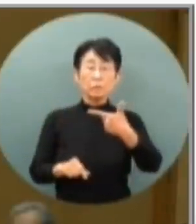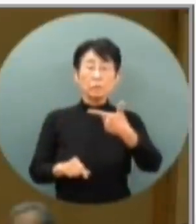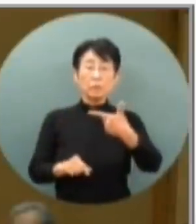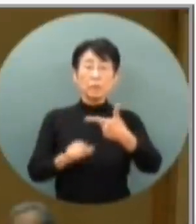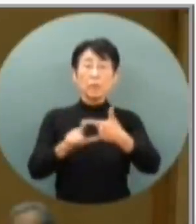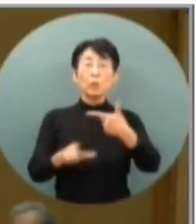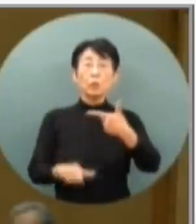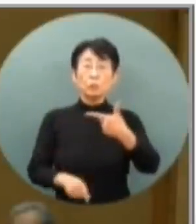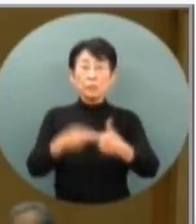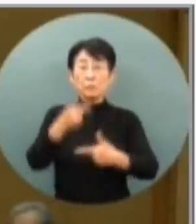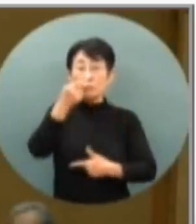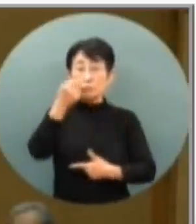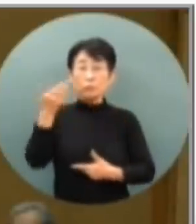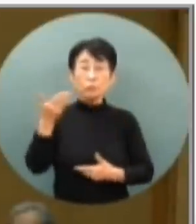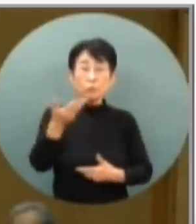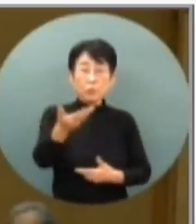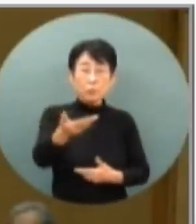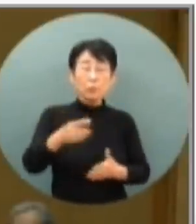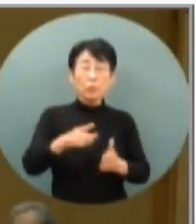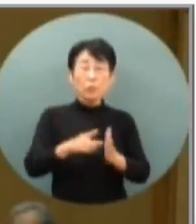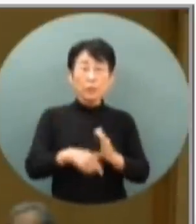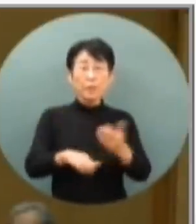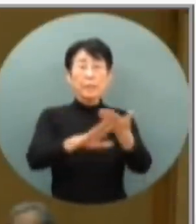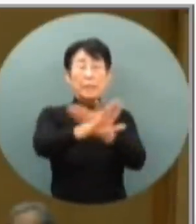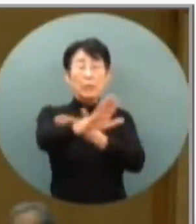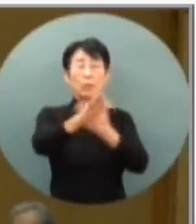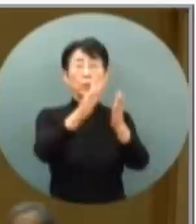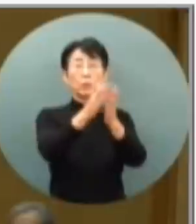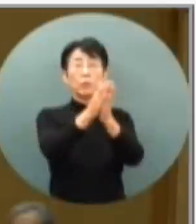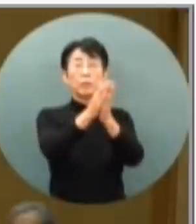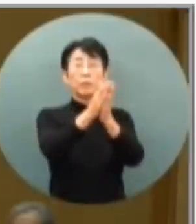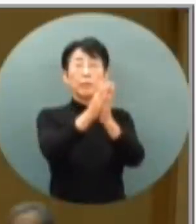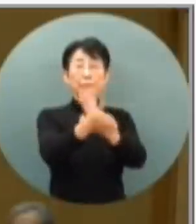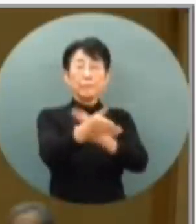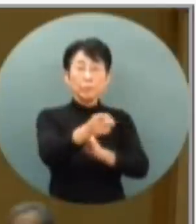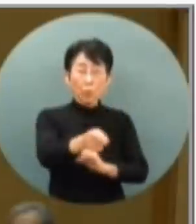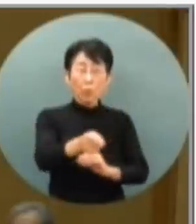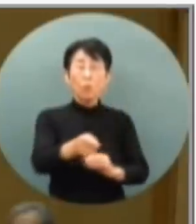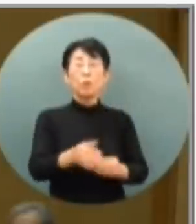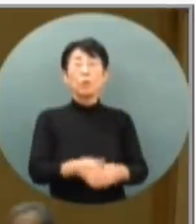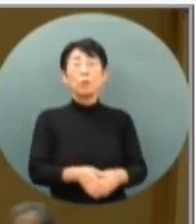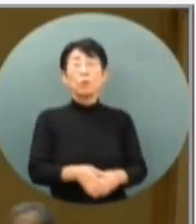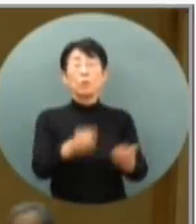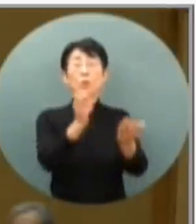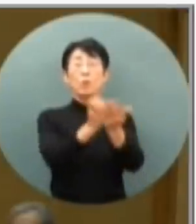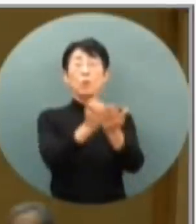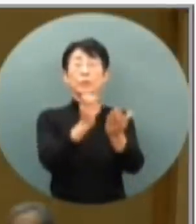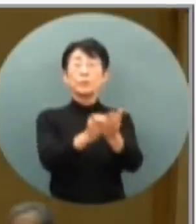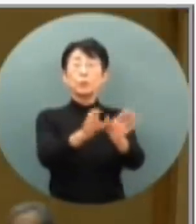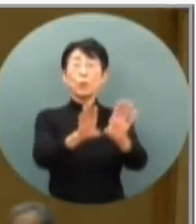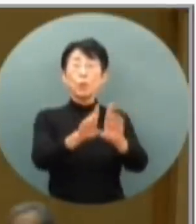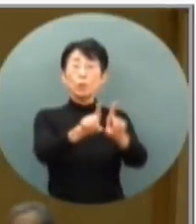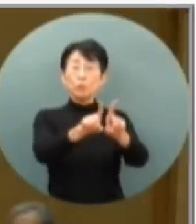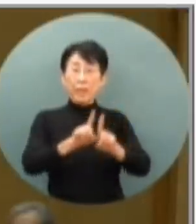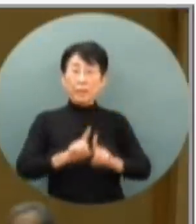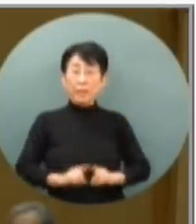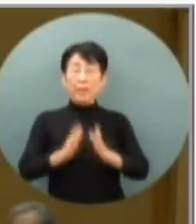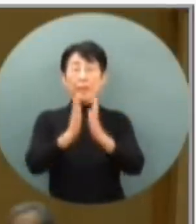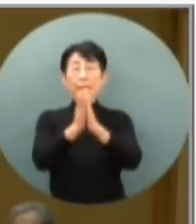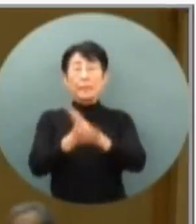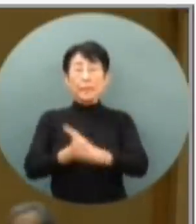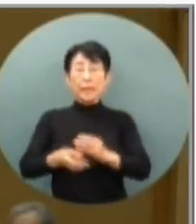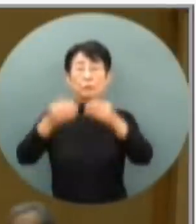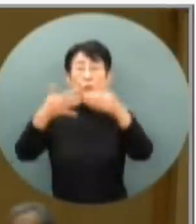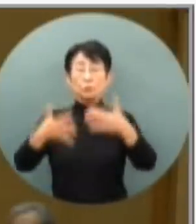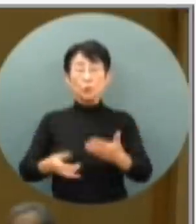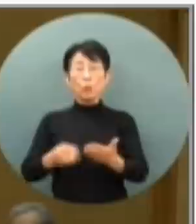質問の時に、まあ、他県の、この法律を受けて、県条例を定めたことについて紹